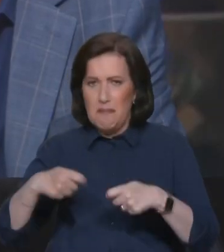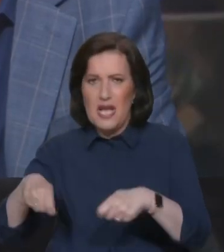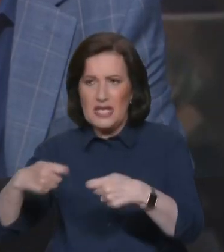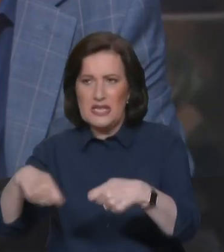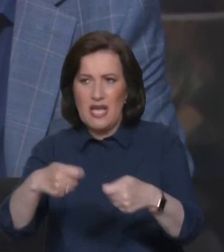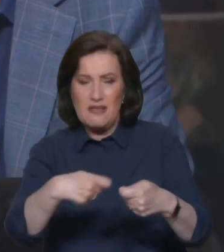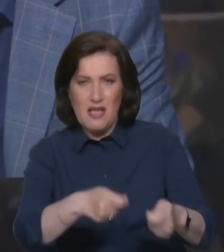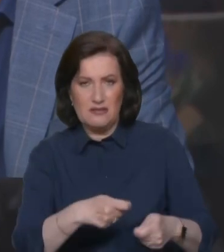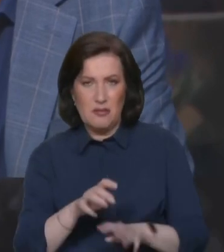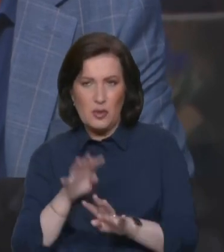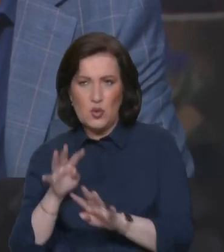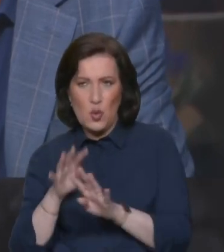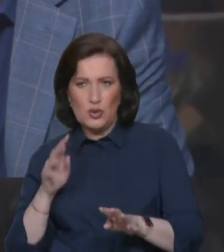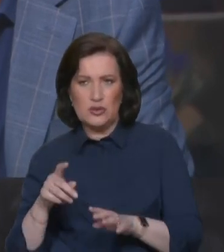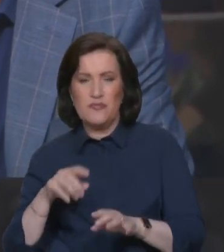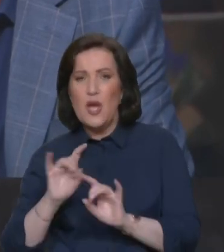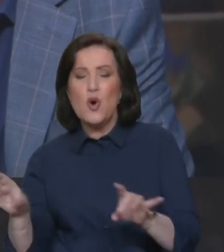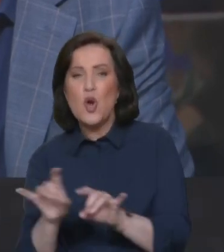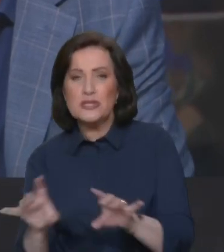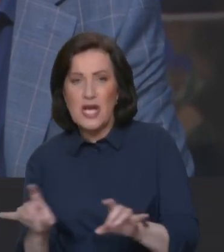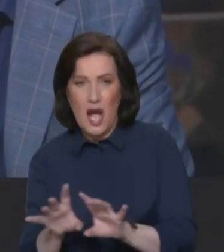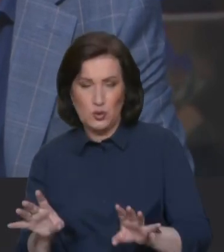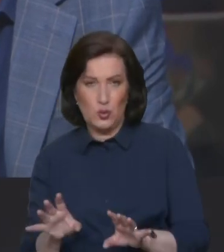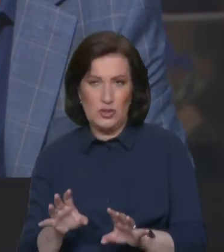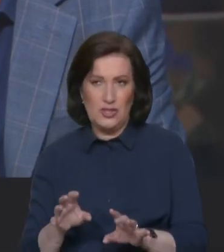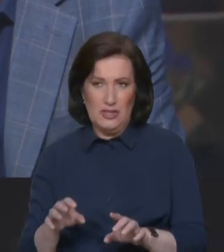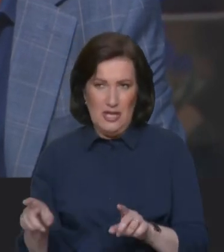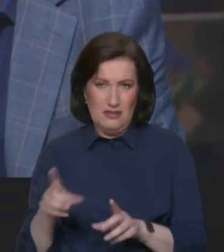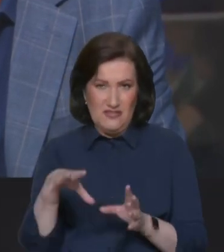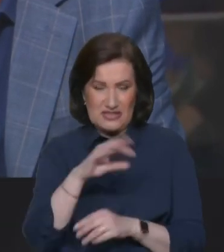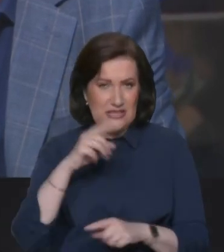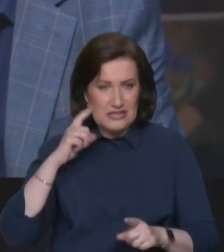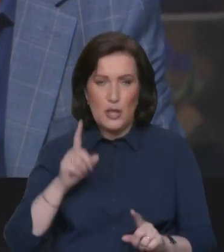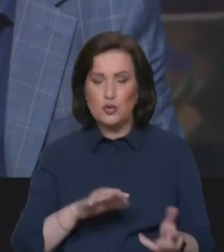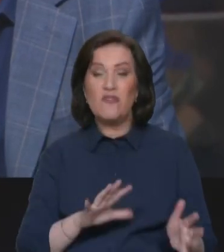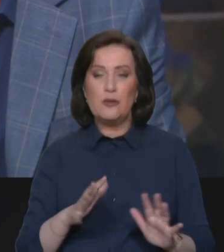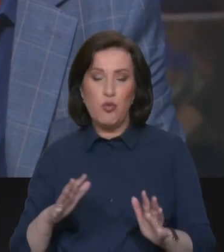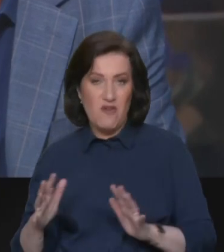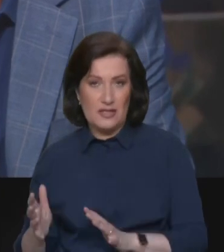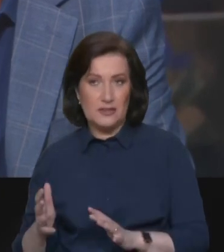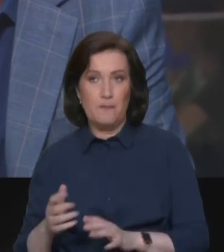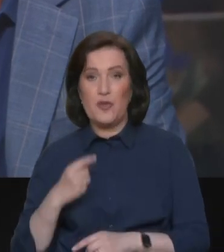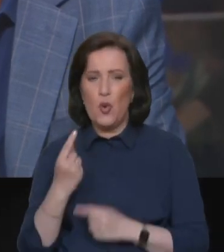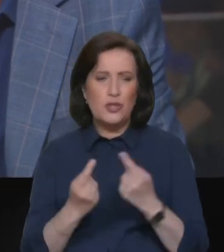між своїми підрозділами, один іншому розказує, так як, ну, всі один знають, що відбувається.